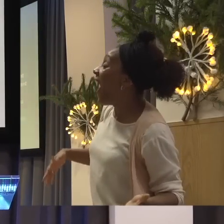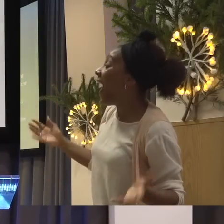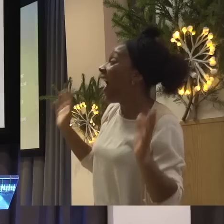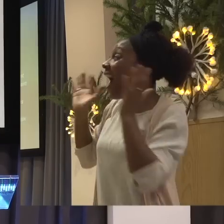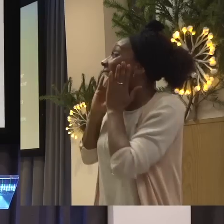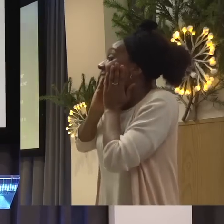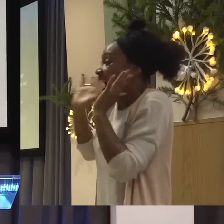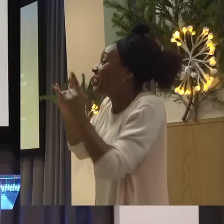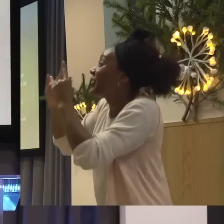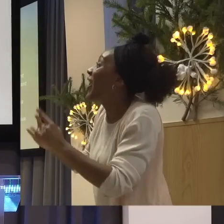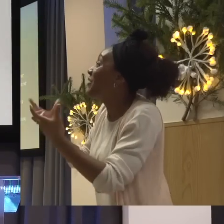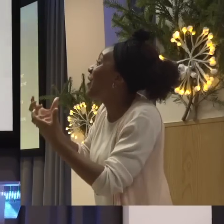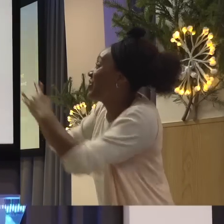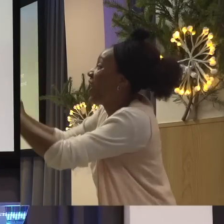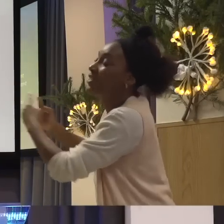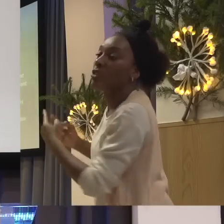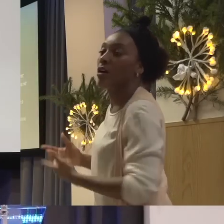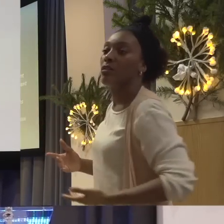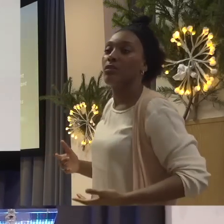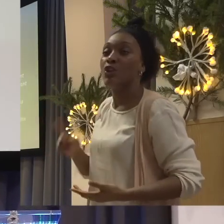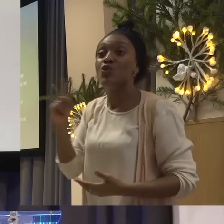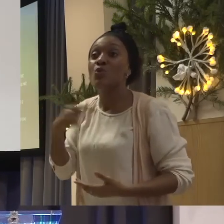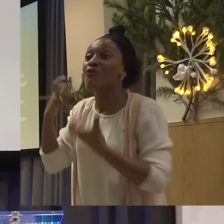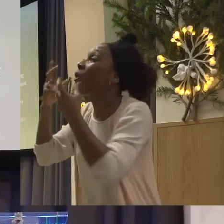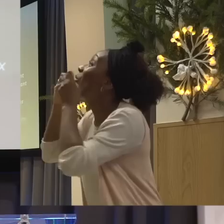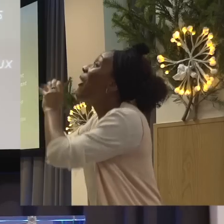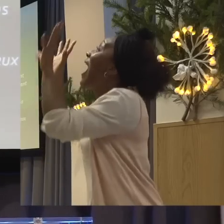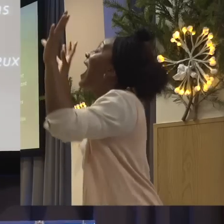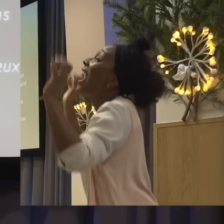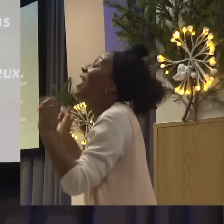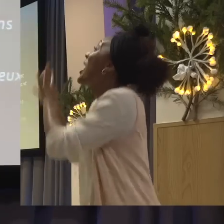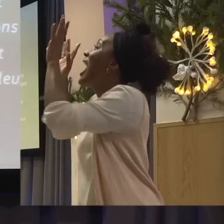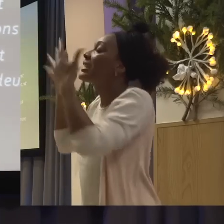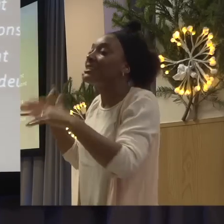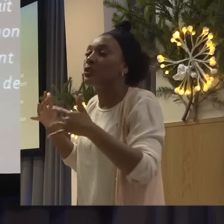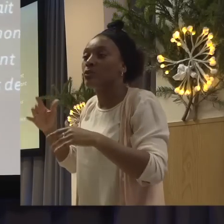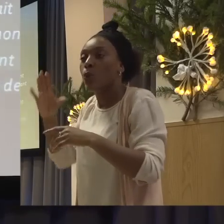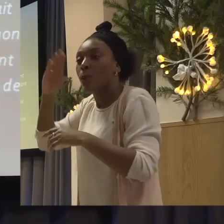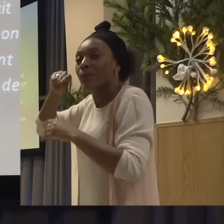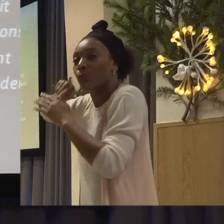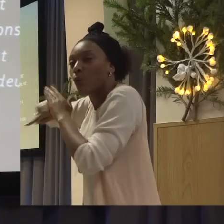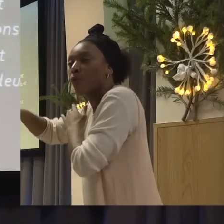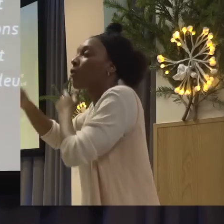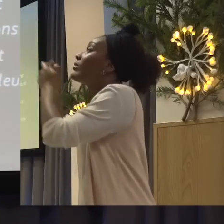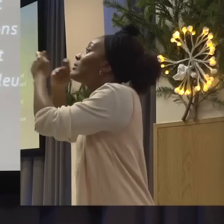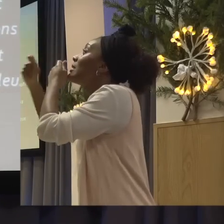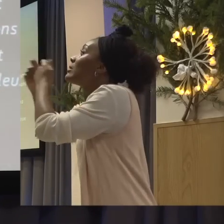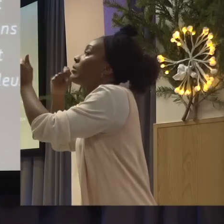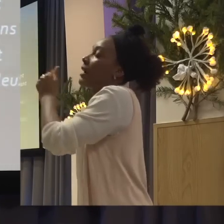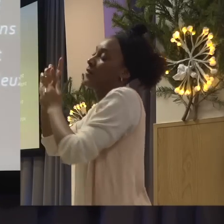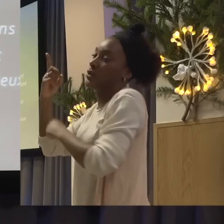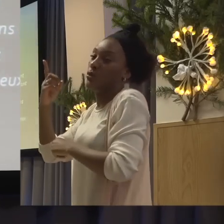sommes. Nous aimons tellement que la gloire de Dieu. Et nous oublions d'entrer en profondeur d'un entretien tête à tête avec